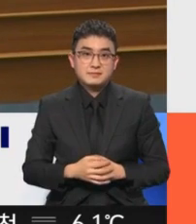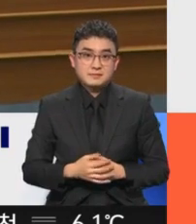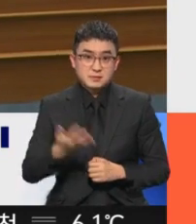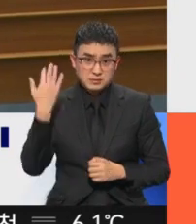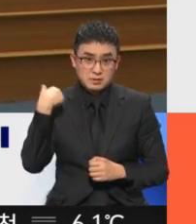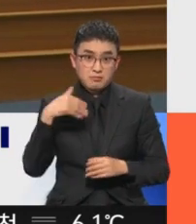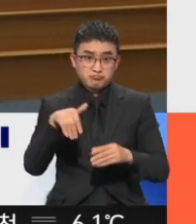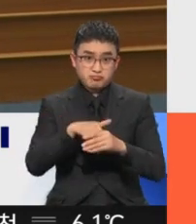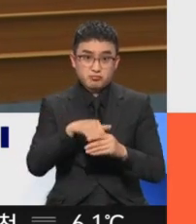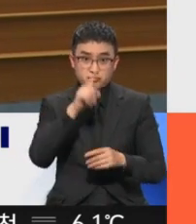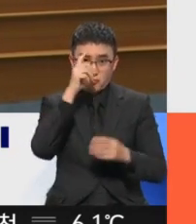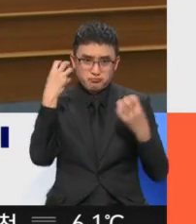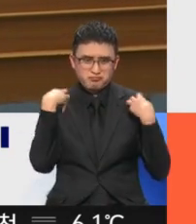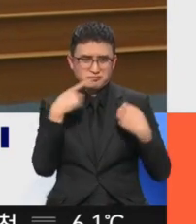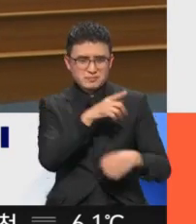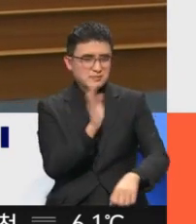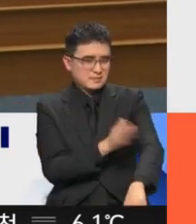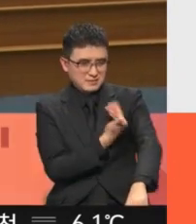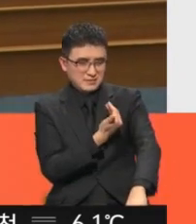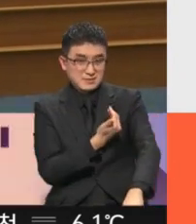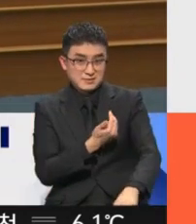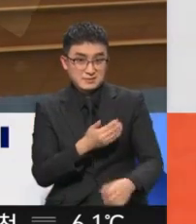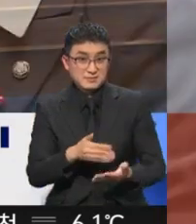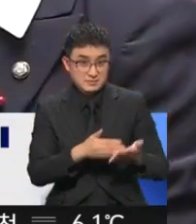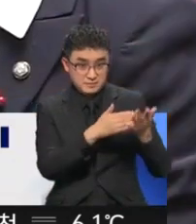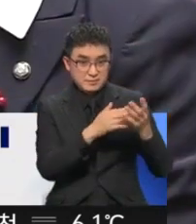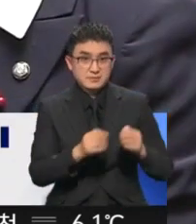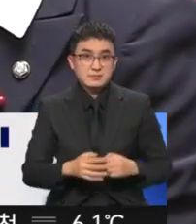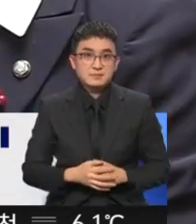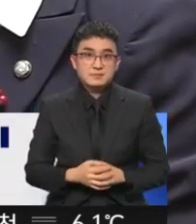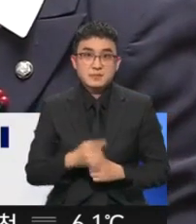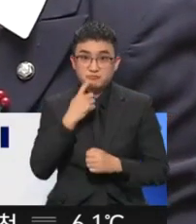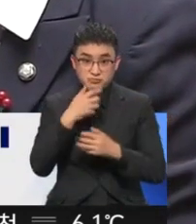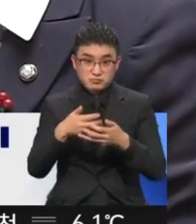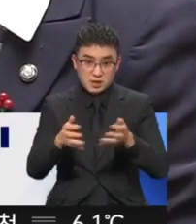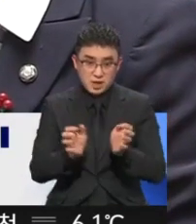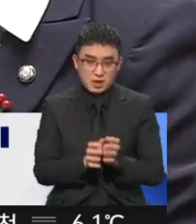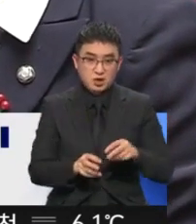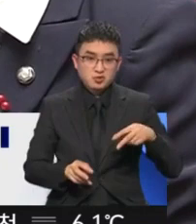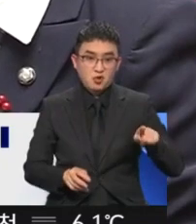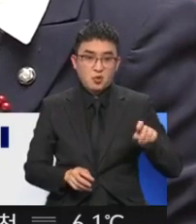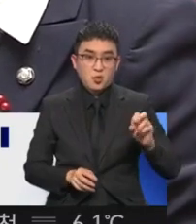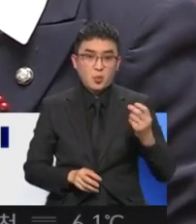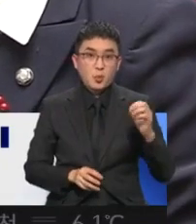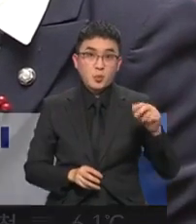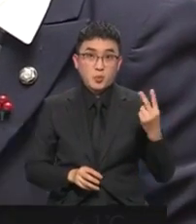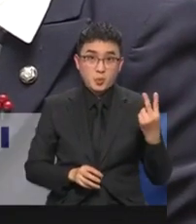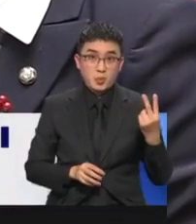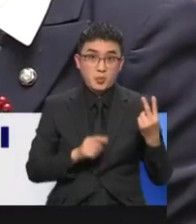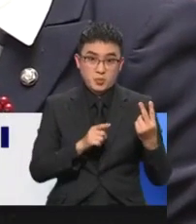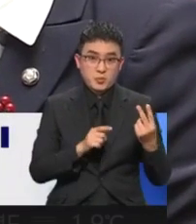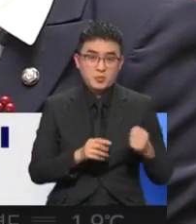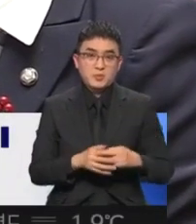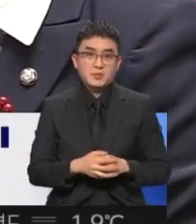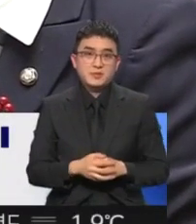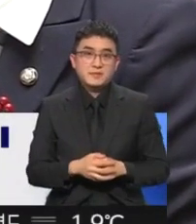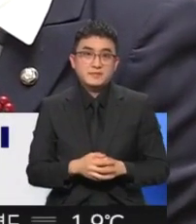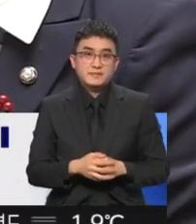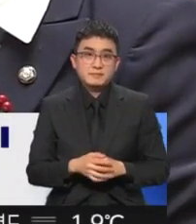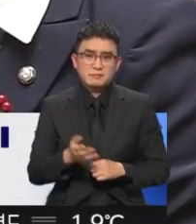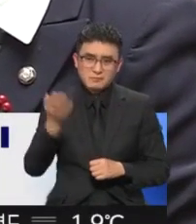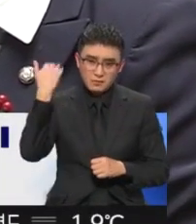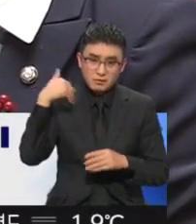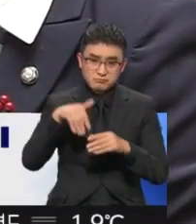정부의 책임을 돌린듯한 발언인데요 민주당 서영교 의원은 왜 전정부탓을 하느냐 전정부 탓을 할 거면 윤석열